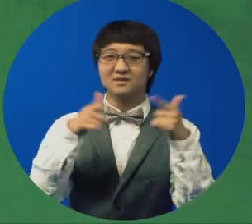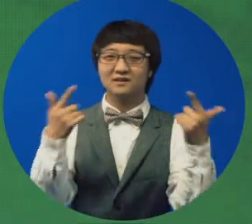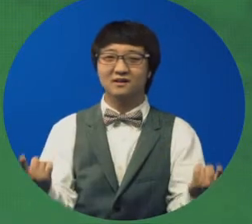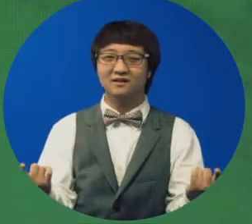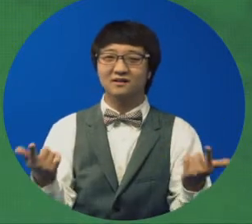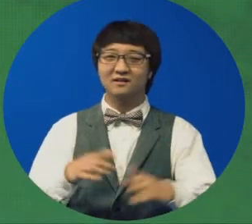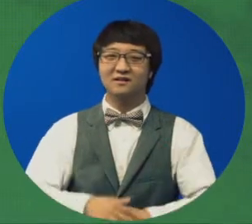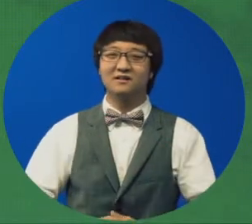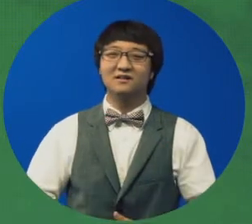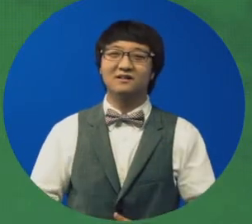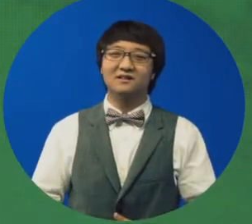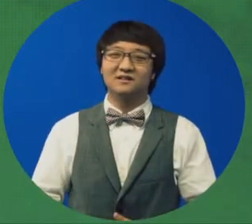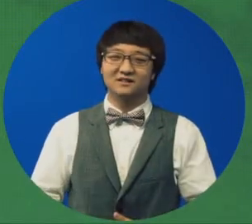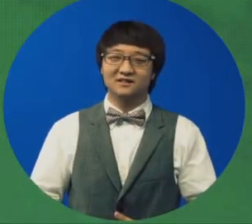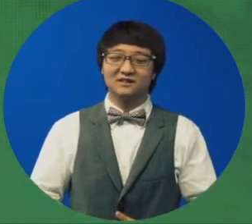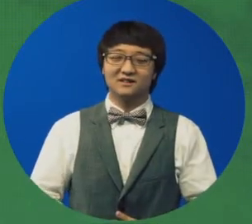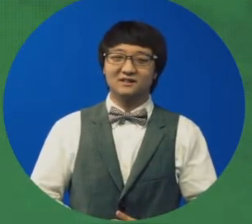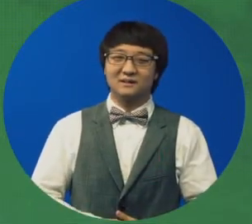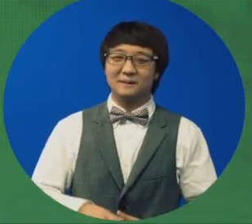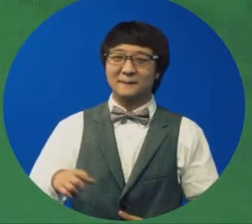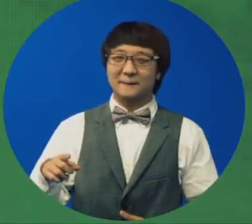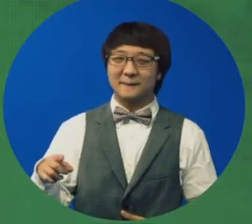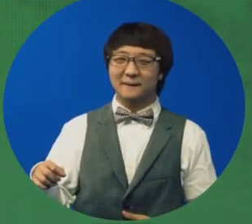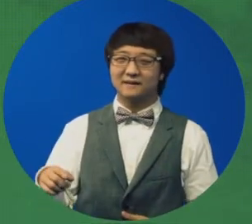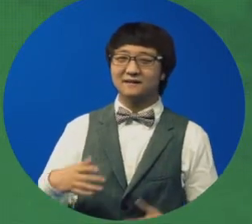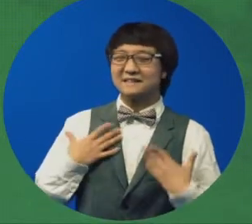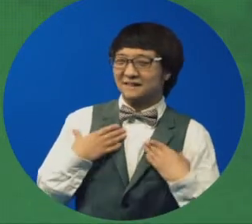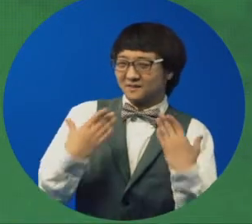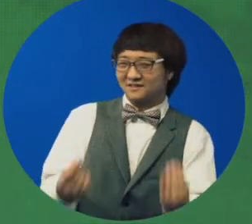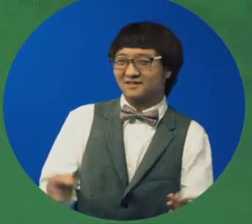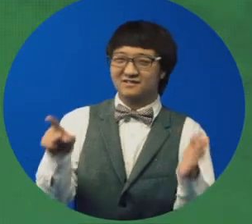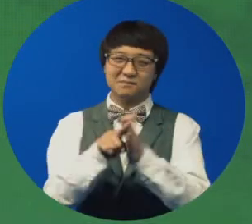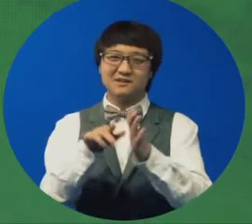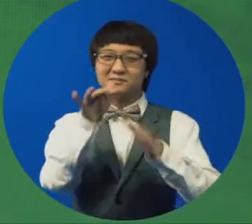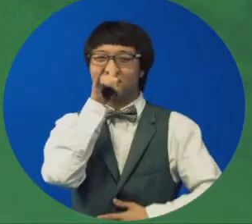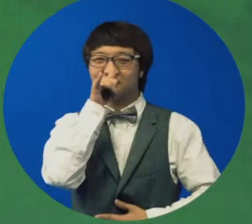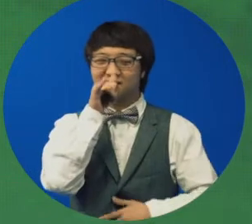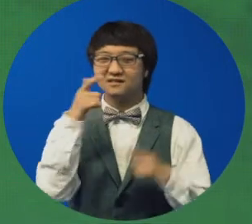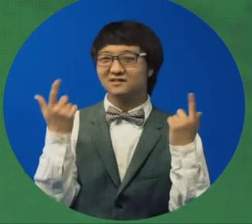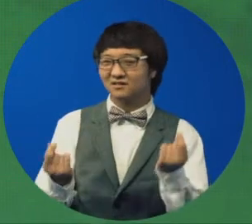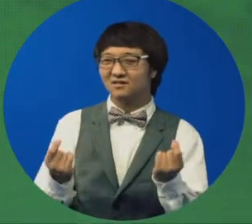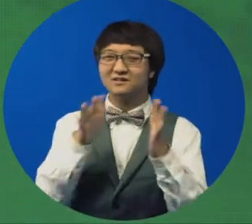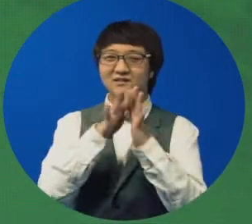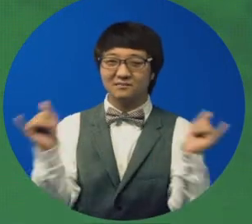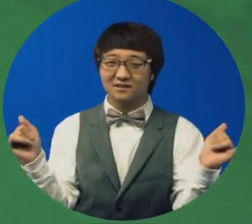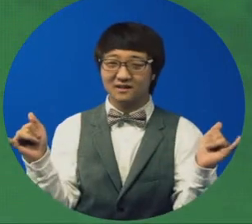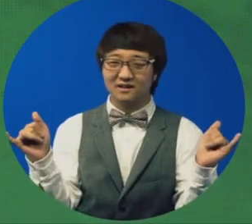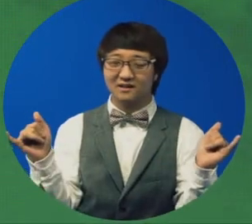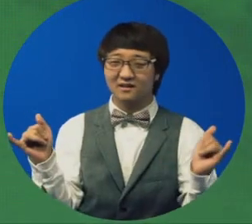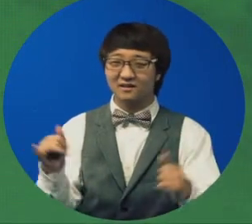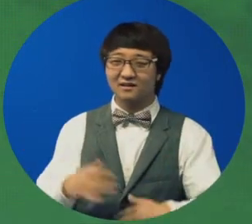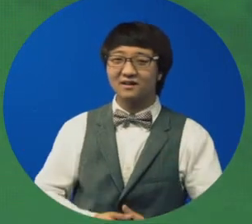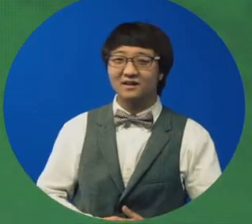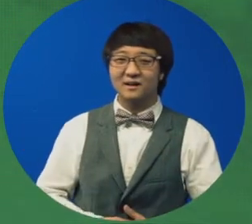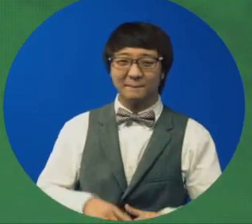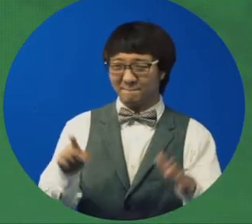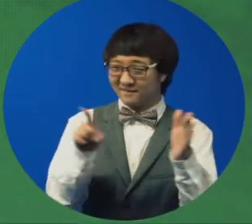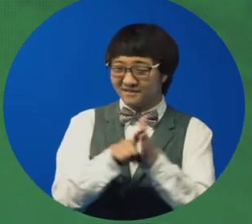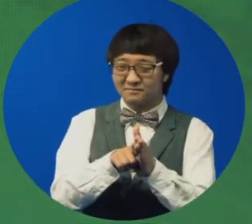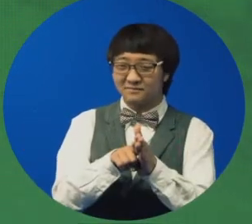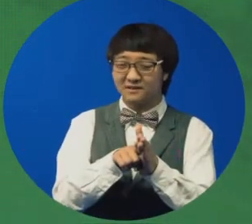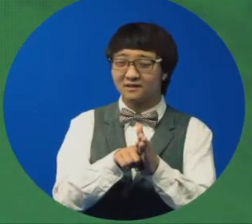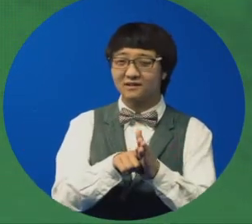우리를 실망시켰던 믿음이 있는 사람들의 탈선, 일탈? 사실은 그들이 믿음이 있는